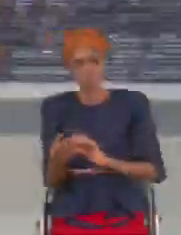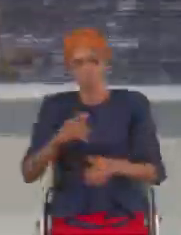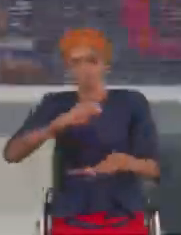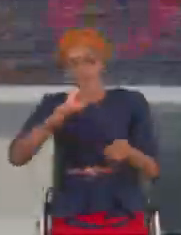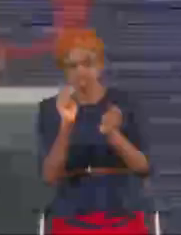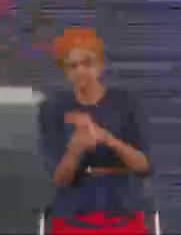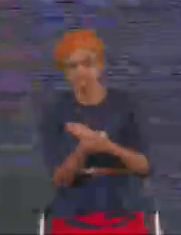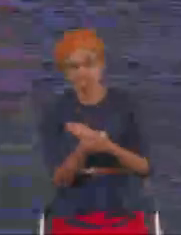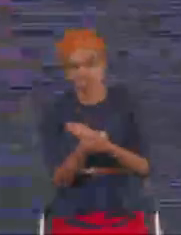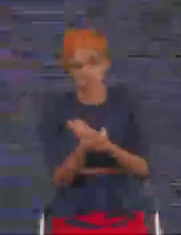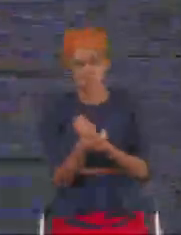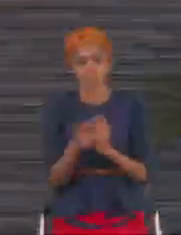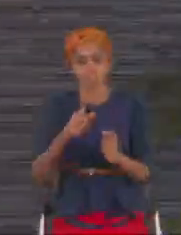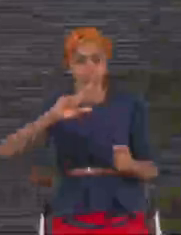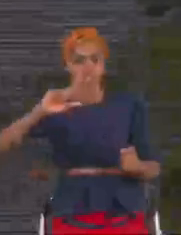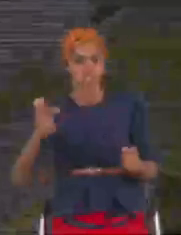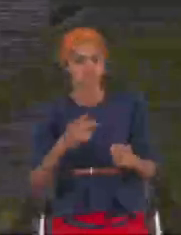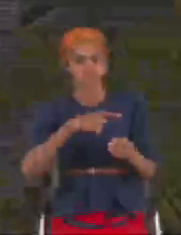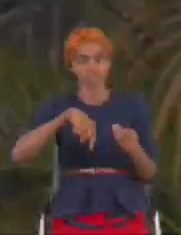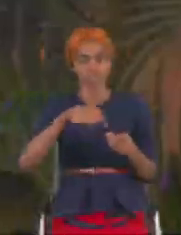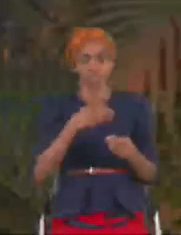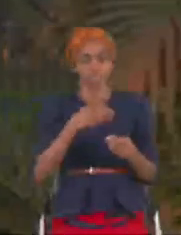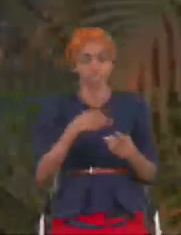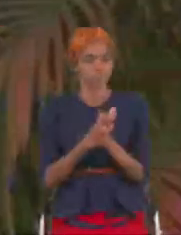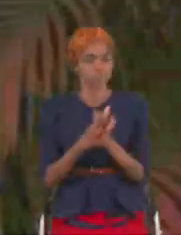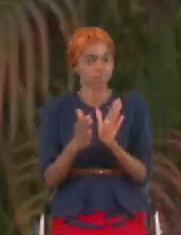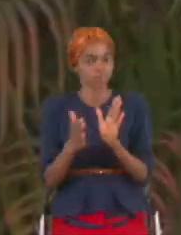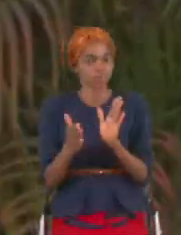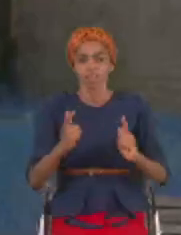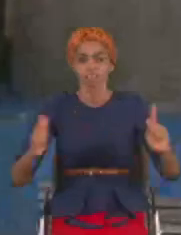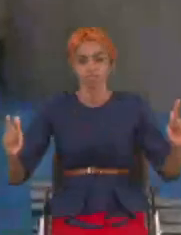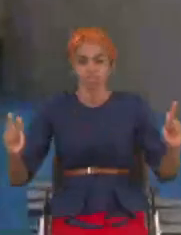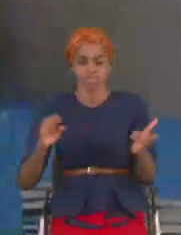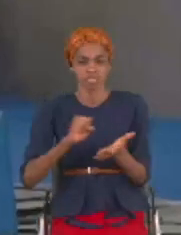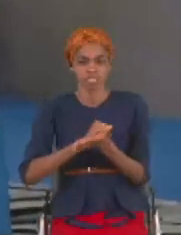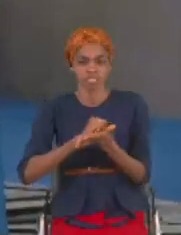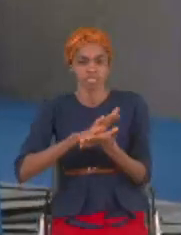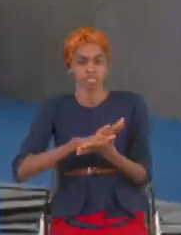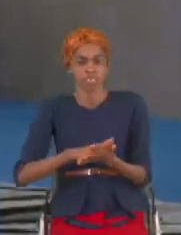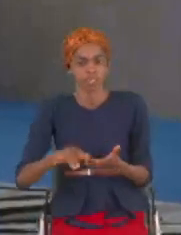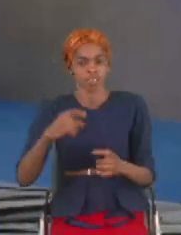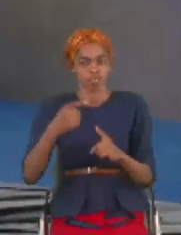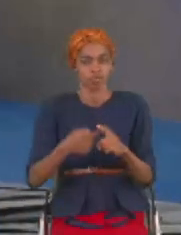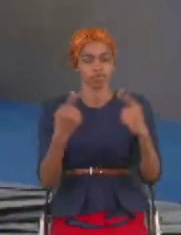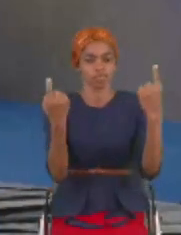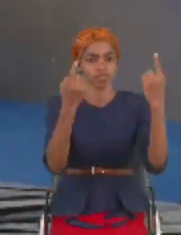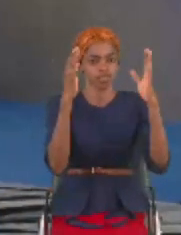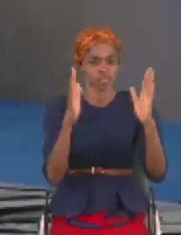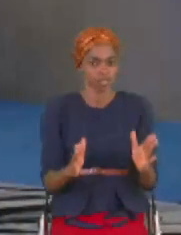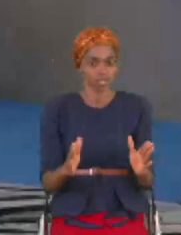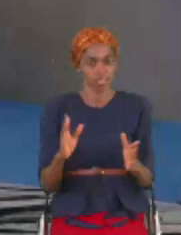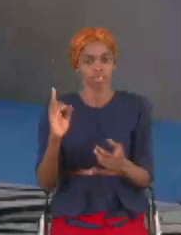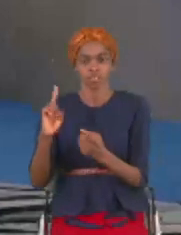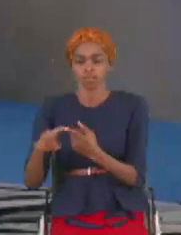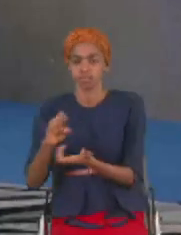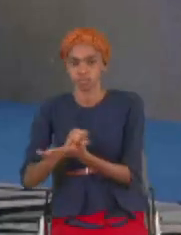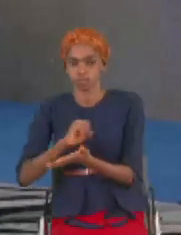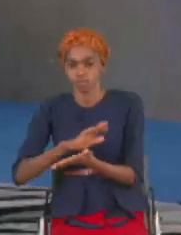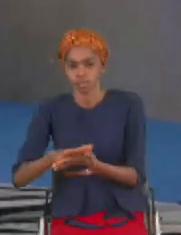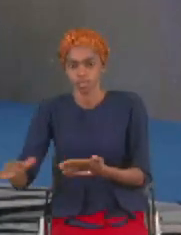changé et il est devenu c'est incroyable du pêcheur il est devenu un saint